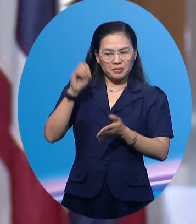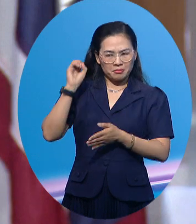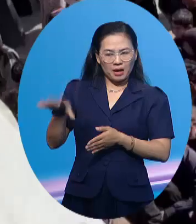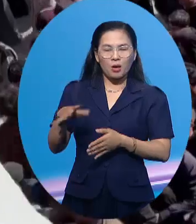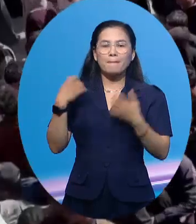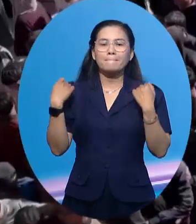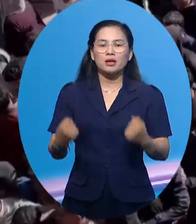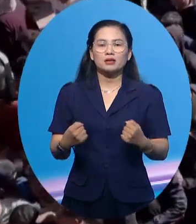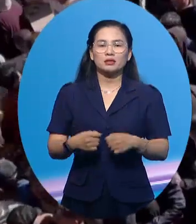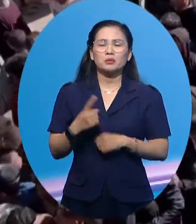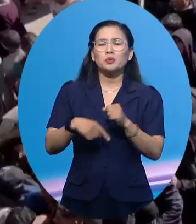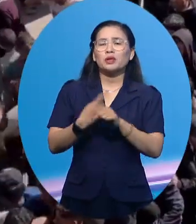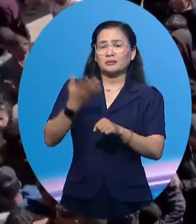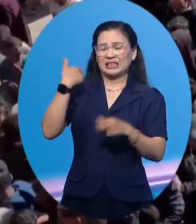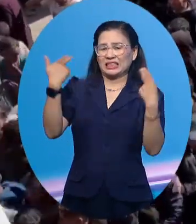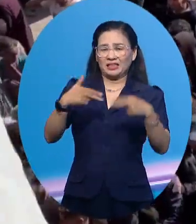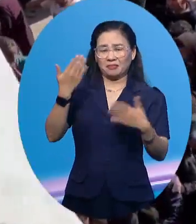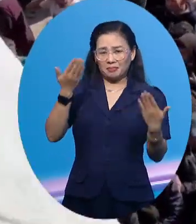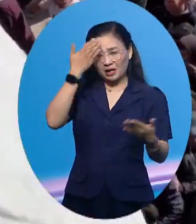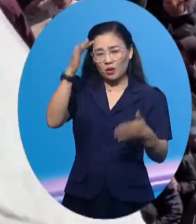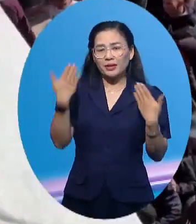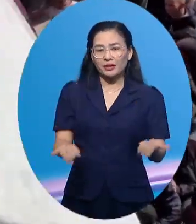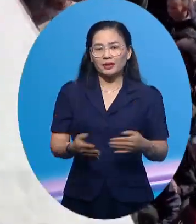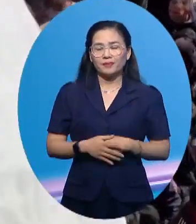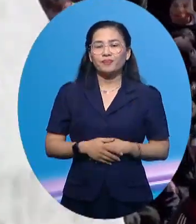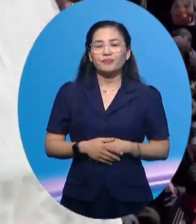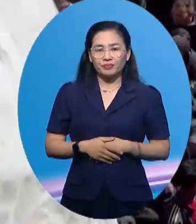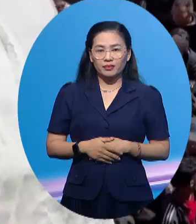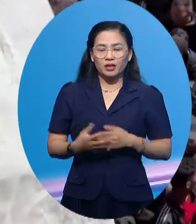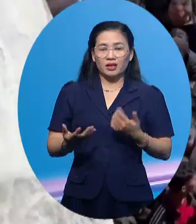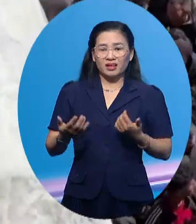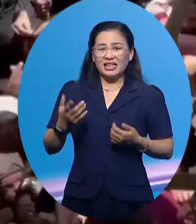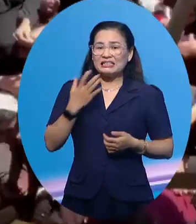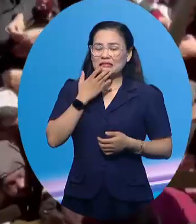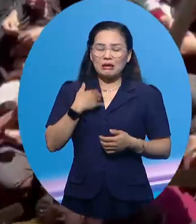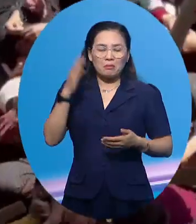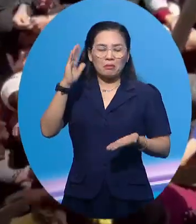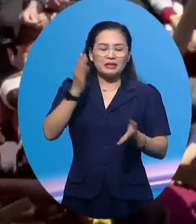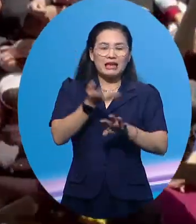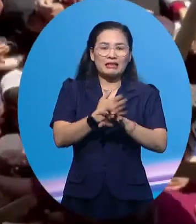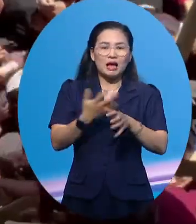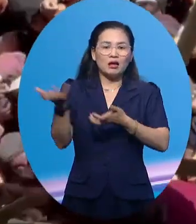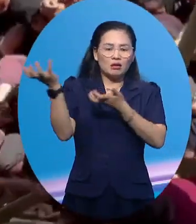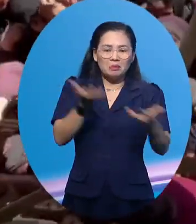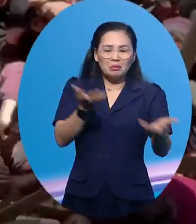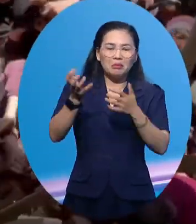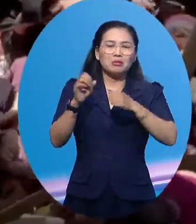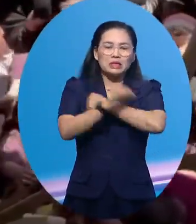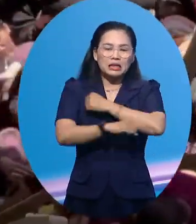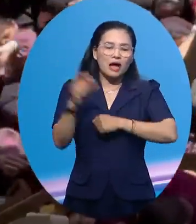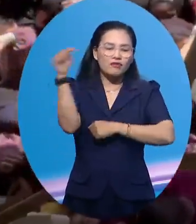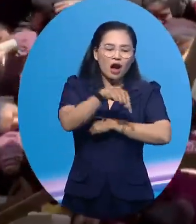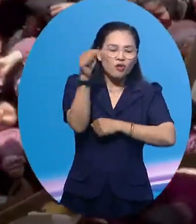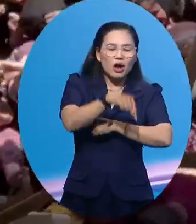cách đây 1 năm theo un Israel đã giảm lượng xe tải cứu trợ vào gaza xuống mức trung bình 30 xe mỗi ngày Tuy nhiên